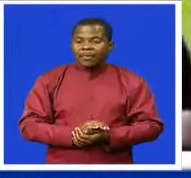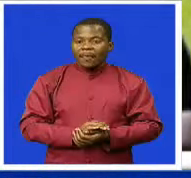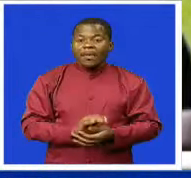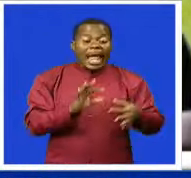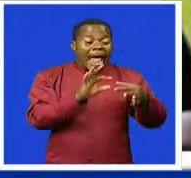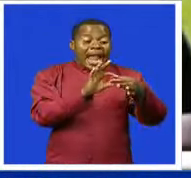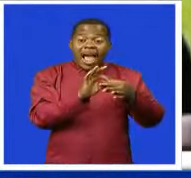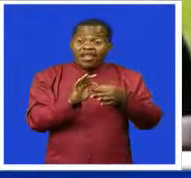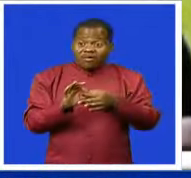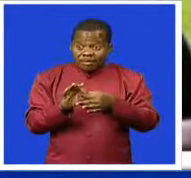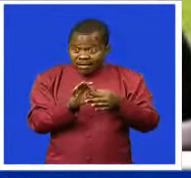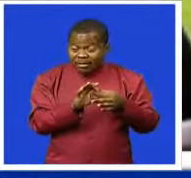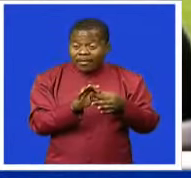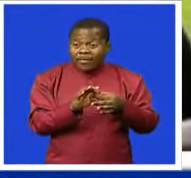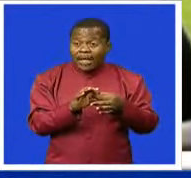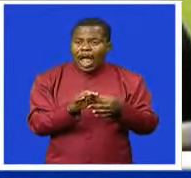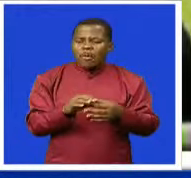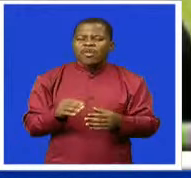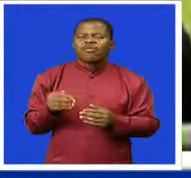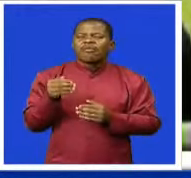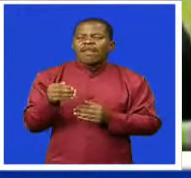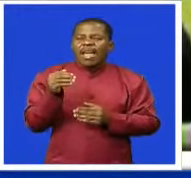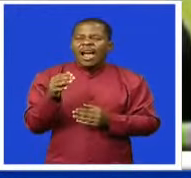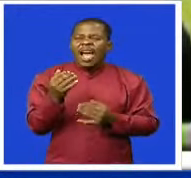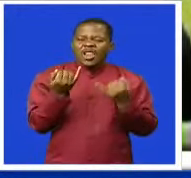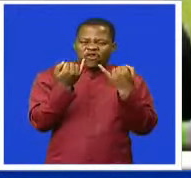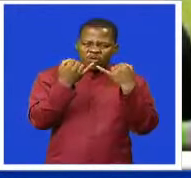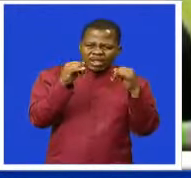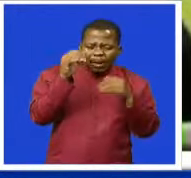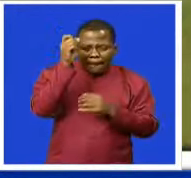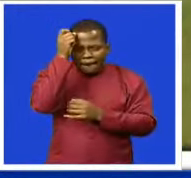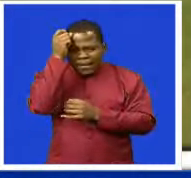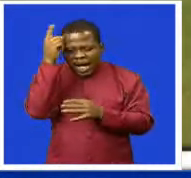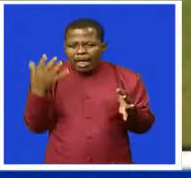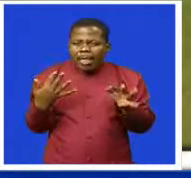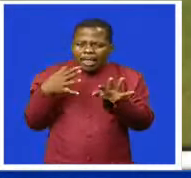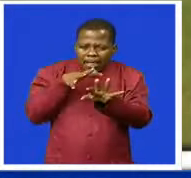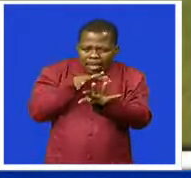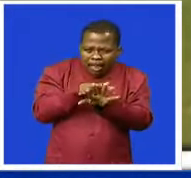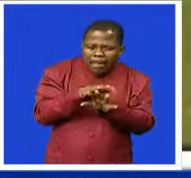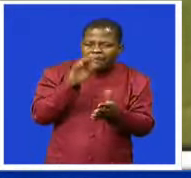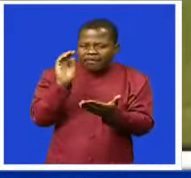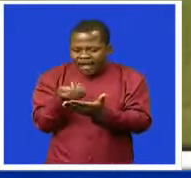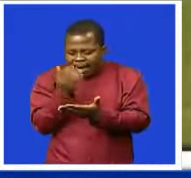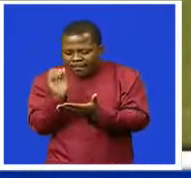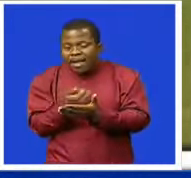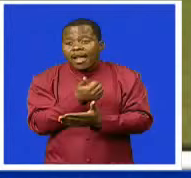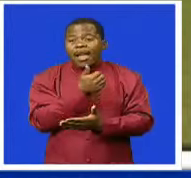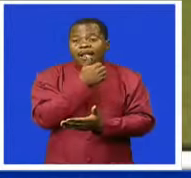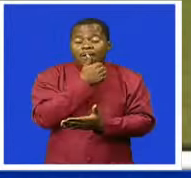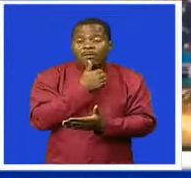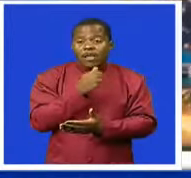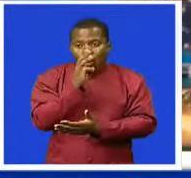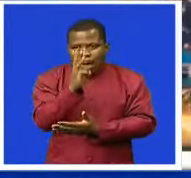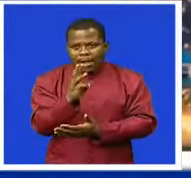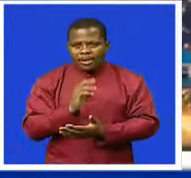bonke labathinzekako kule ndzaba. Tindzaba ende Eswatini TV LinkedIn kule nginasimuva show ngesisenhlangano.